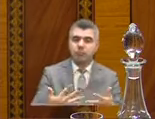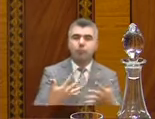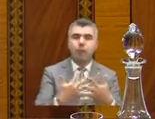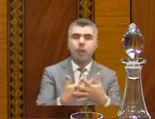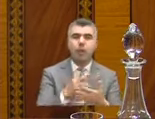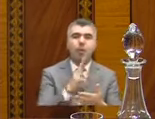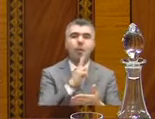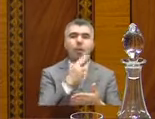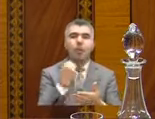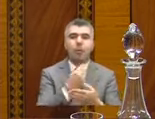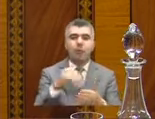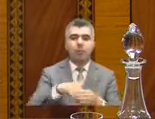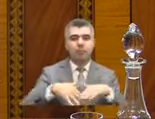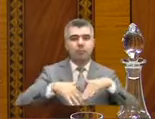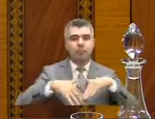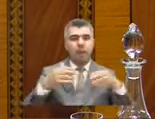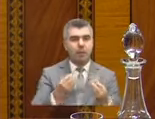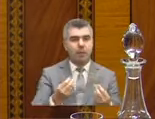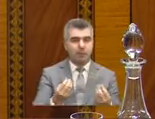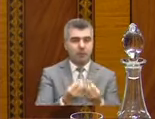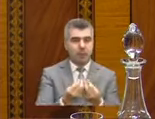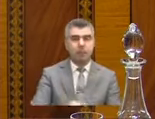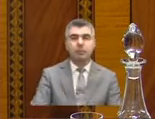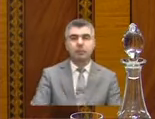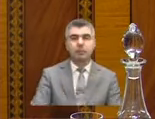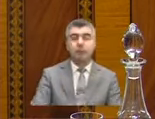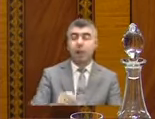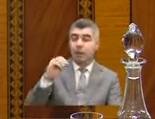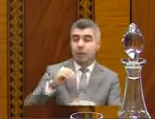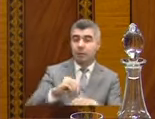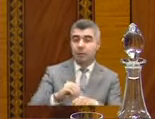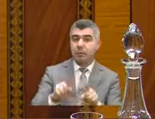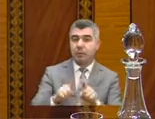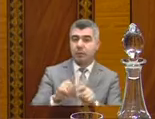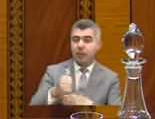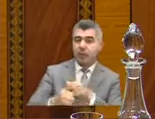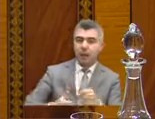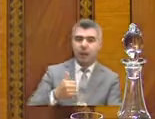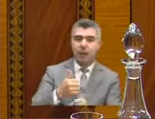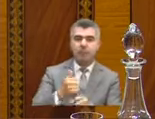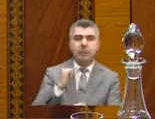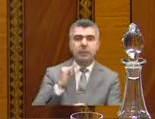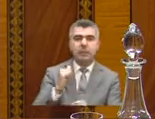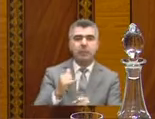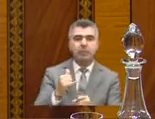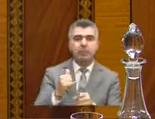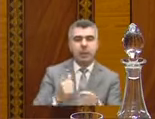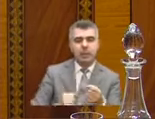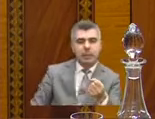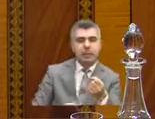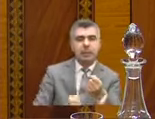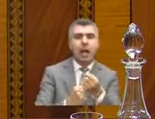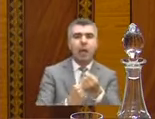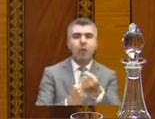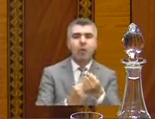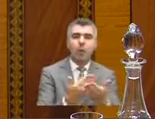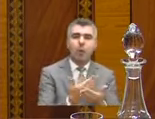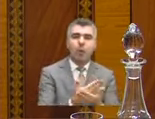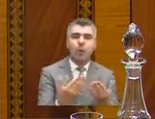الحكومة والبرلمان، كما توفر فرصة سنوية لتعزيز التعاون والتكامل